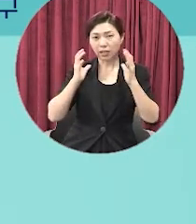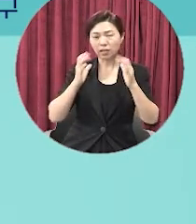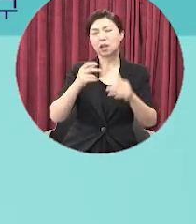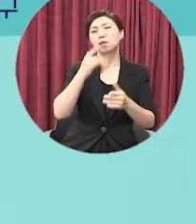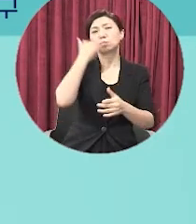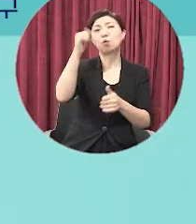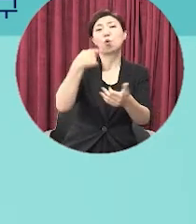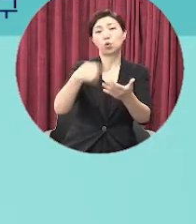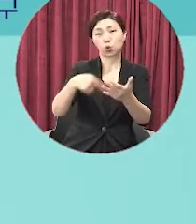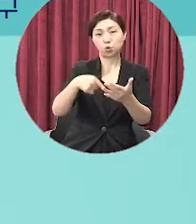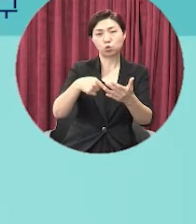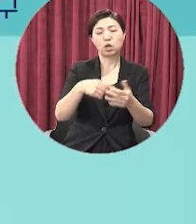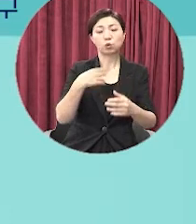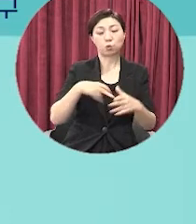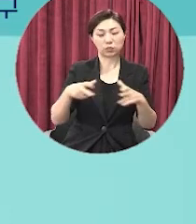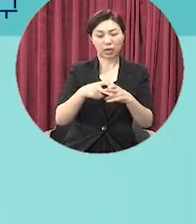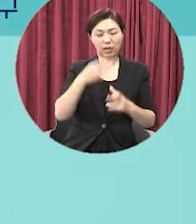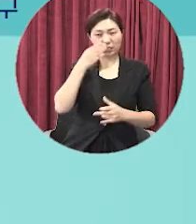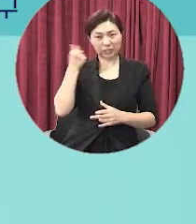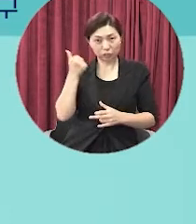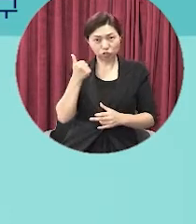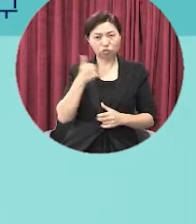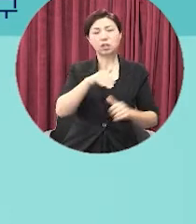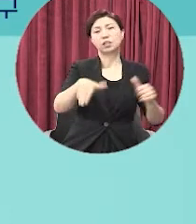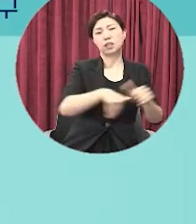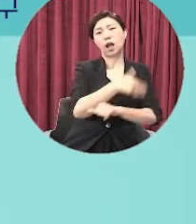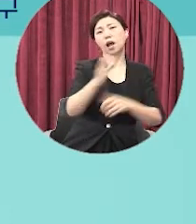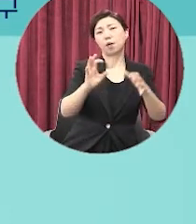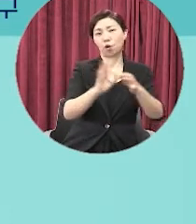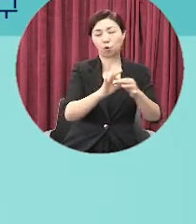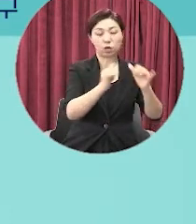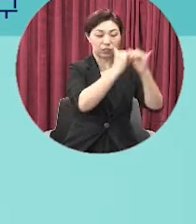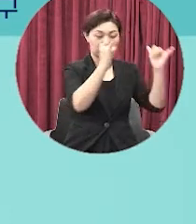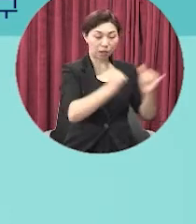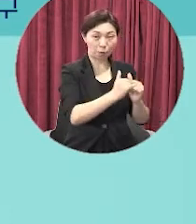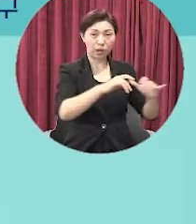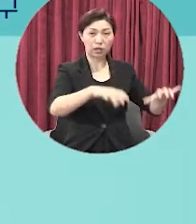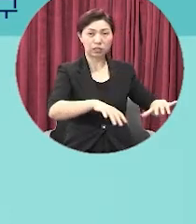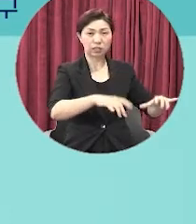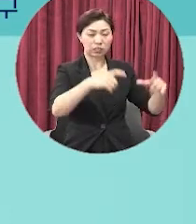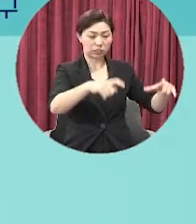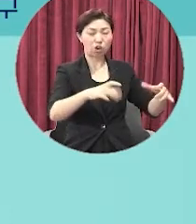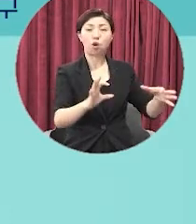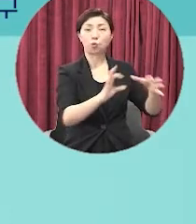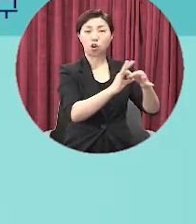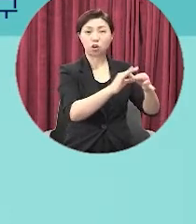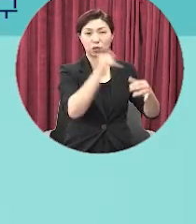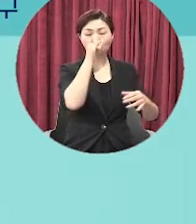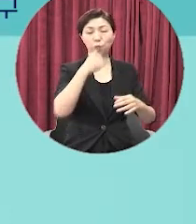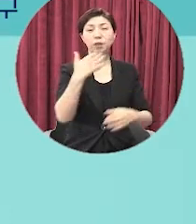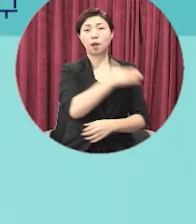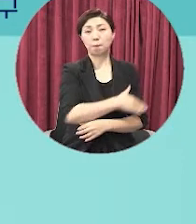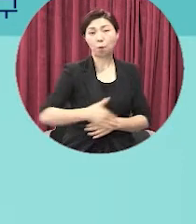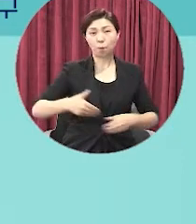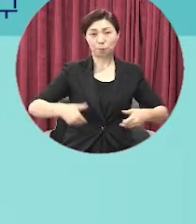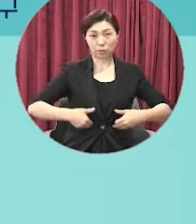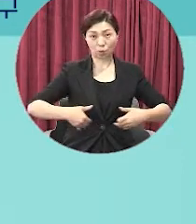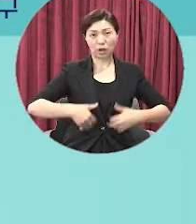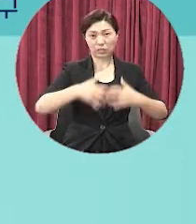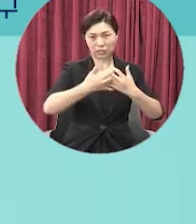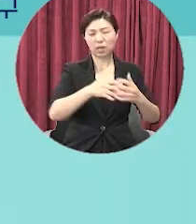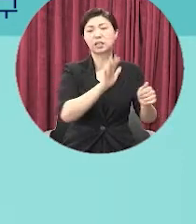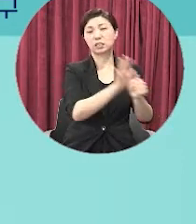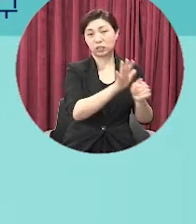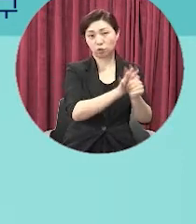프로그램 성기로 이행 씩 1기 완 0 개 또또 보장구 관련해서는 부정 9 3 당첨 방 검수 부족 체험실 운영